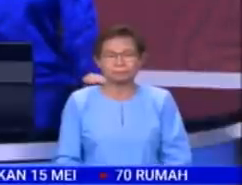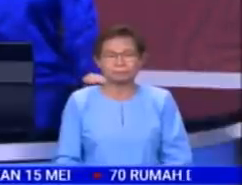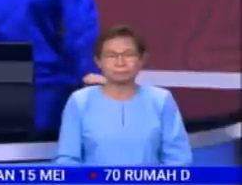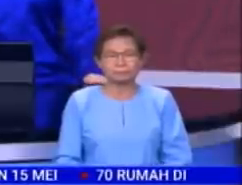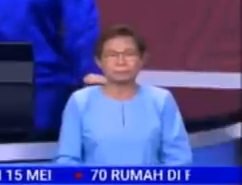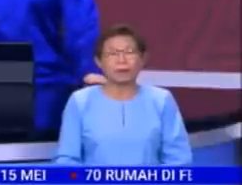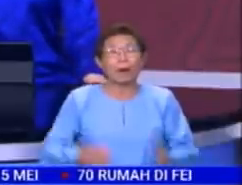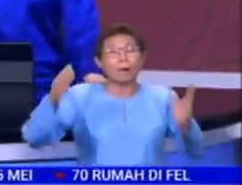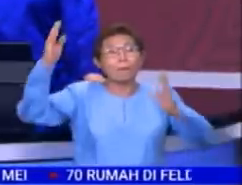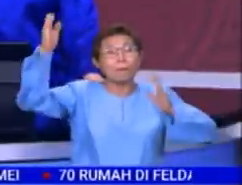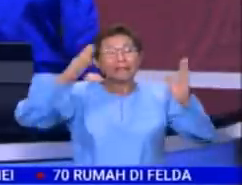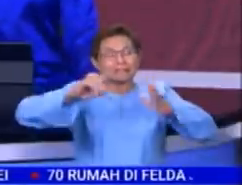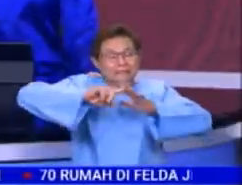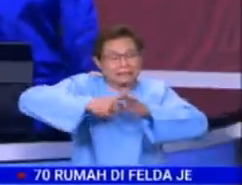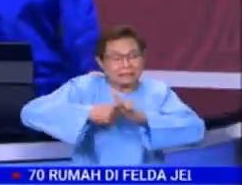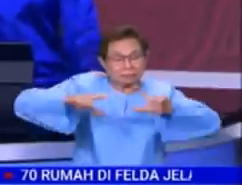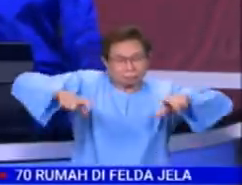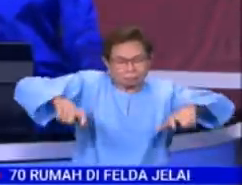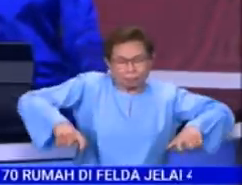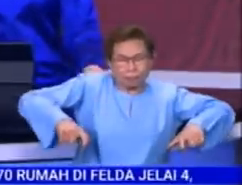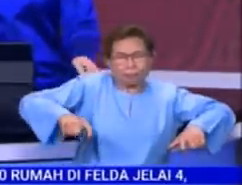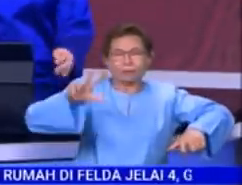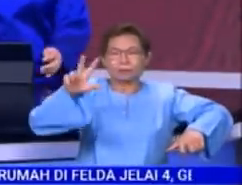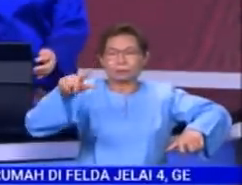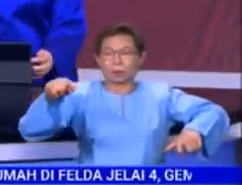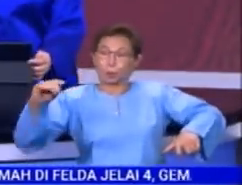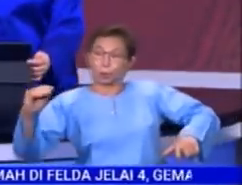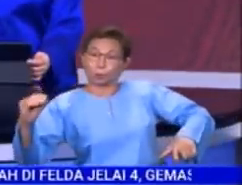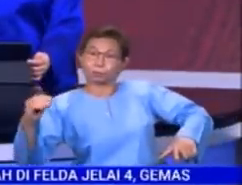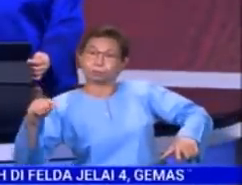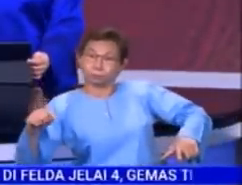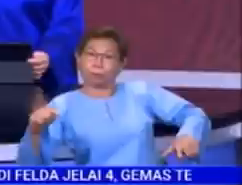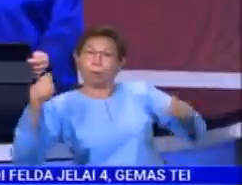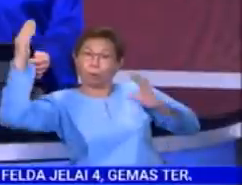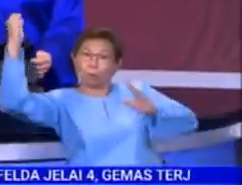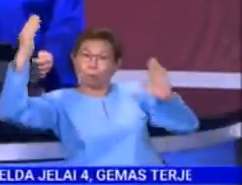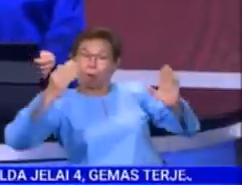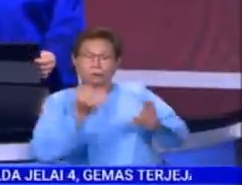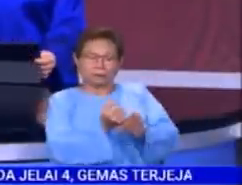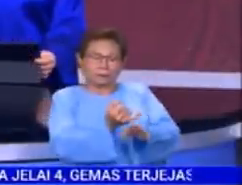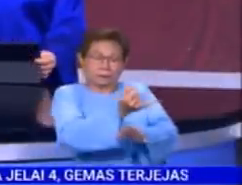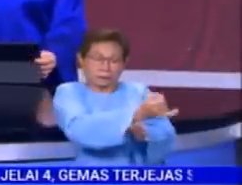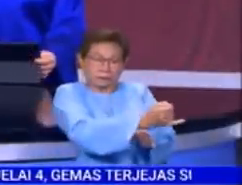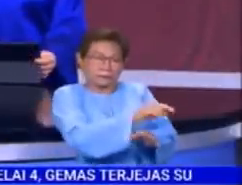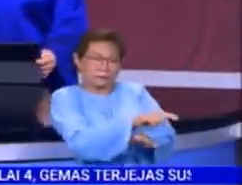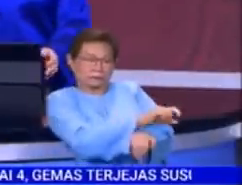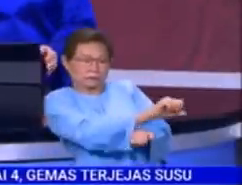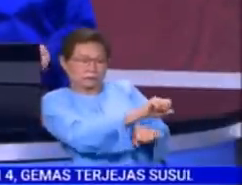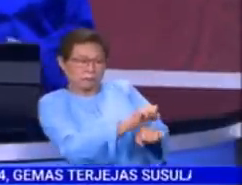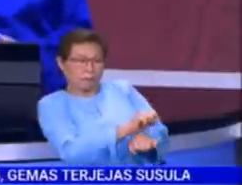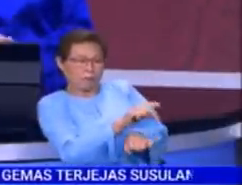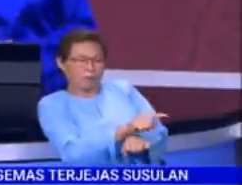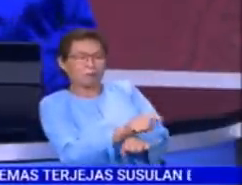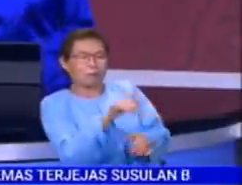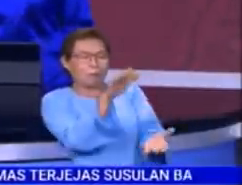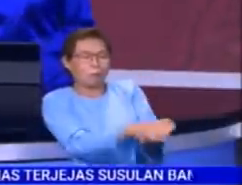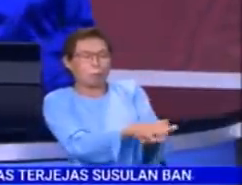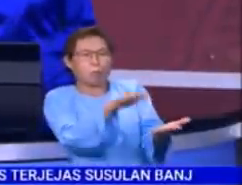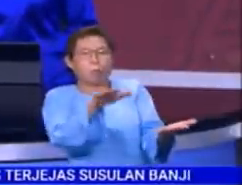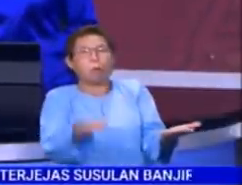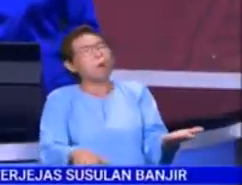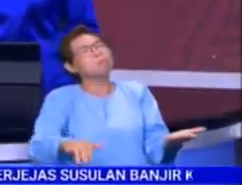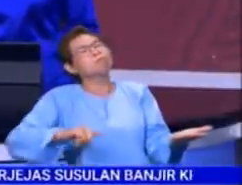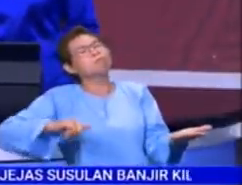Selepas Malaysia melaksanakan PKP 3.0, negara jiran seberang tambak Singapura juga akan